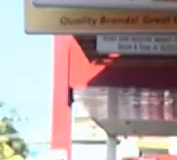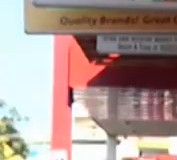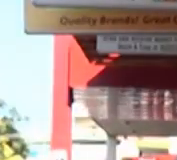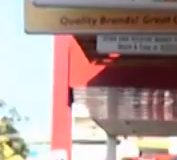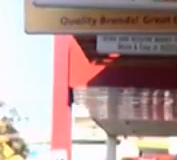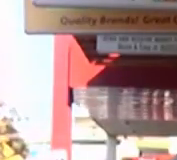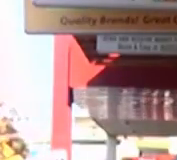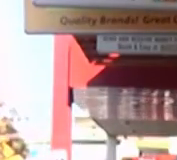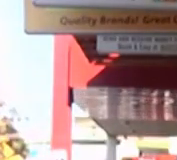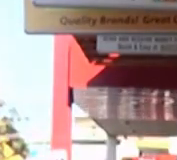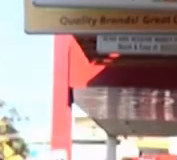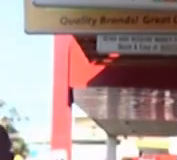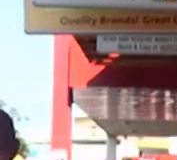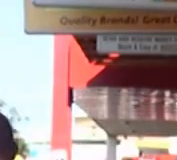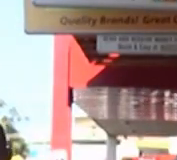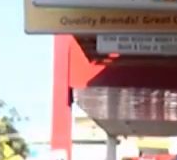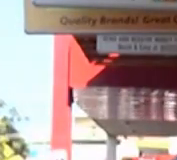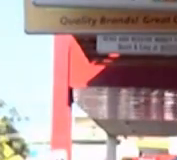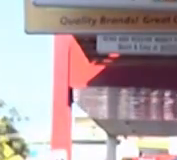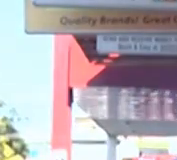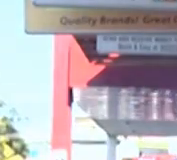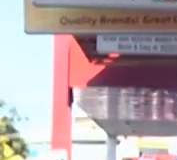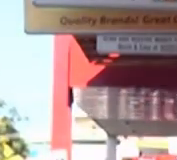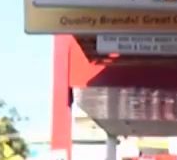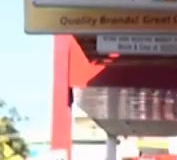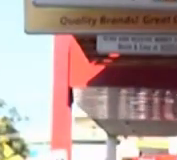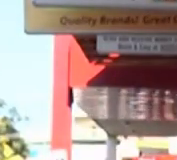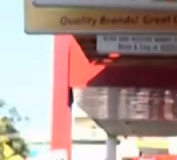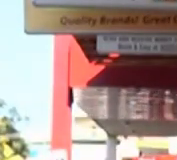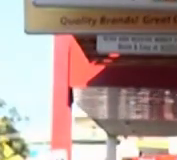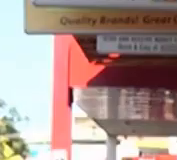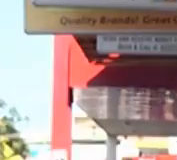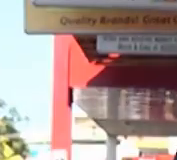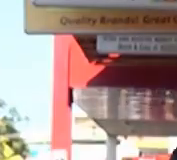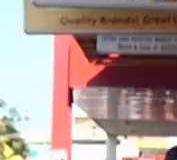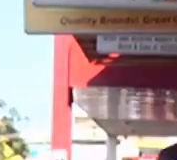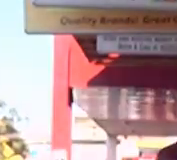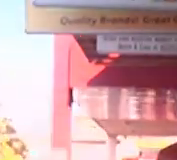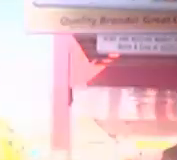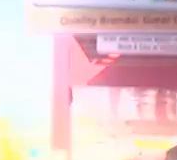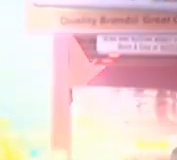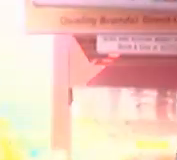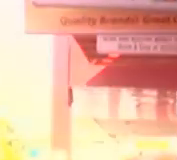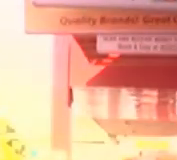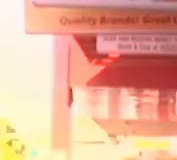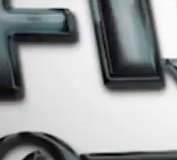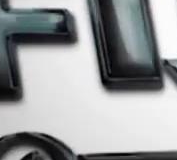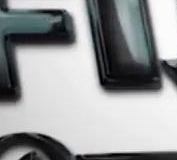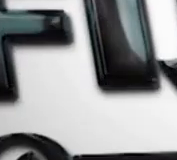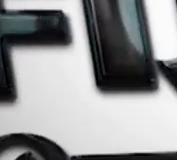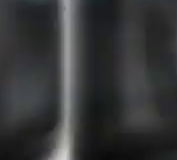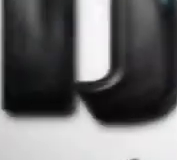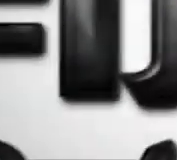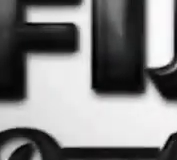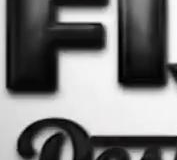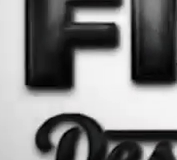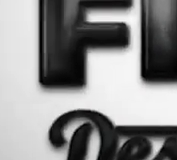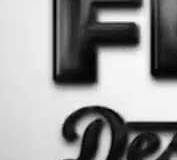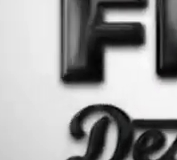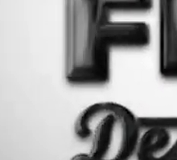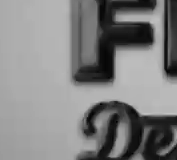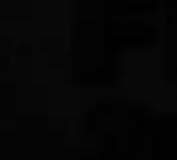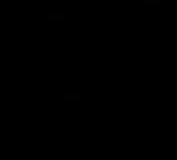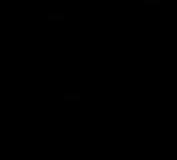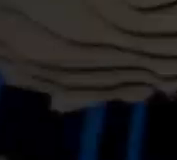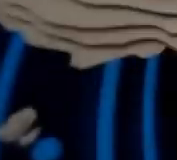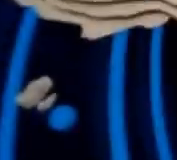मैं तो दिल्ली में रहता हूँ और रेडियो फीजी रोज सुनता हूँ। रेडियो फीजी 2 देश